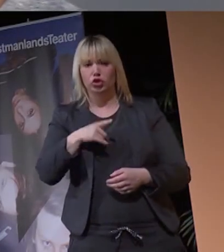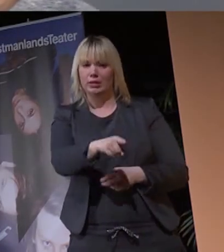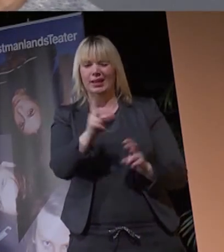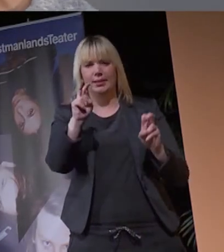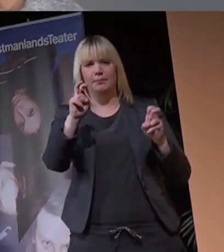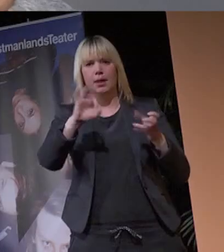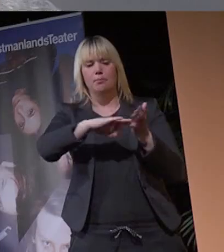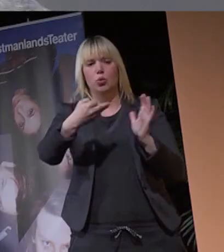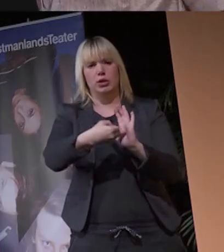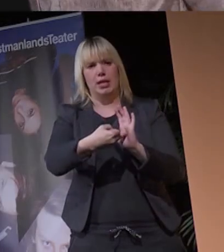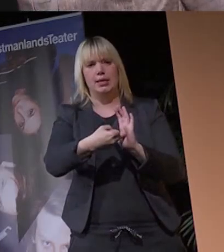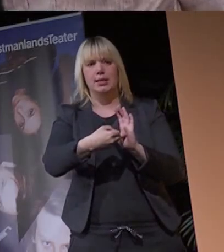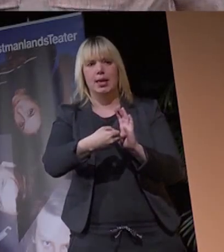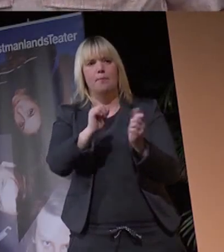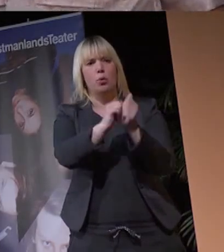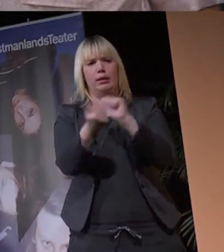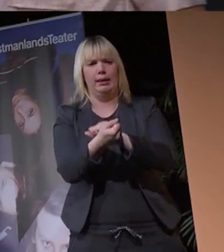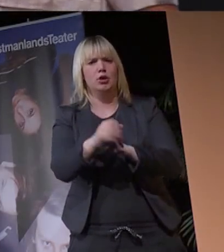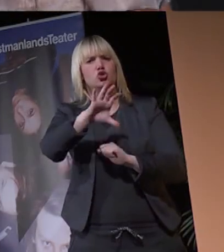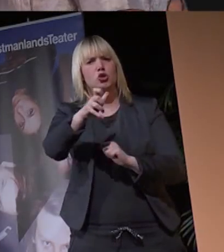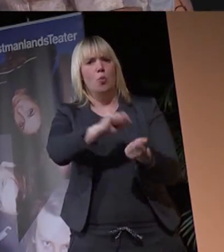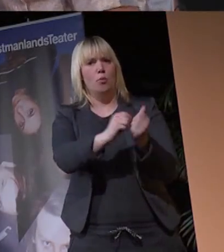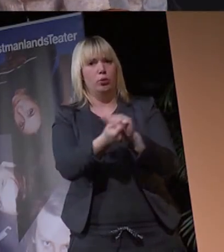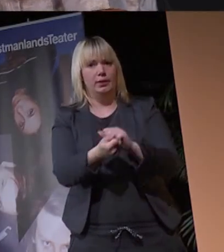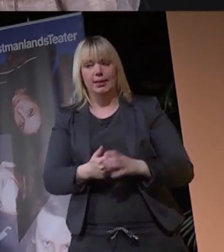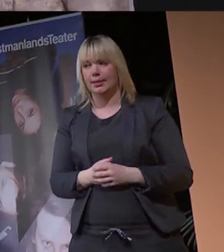projektpolitik, symbolpolitik.